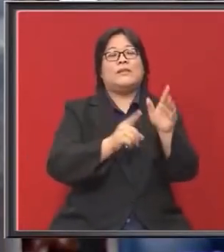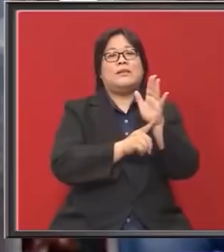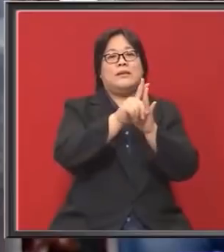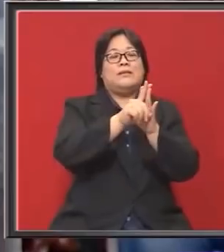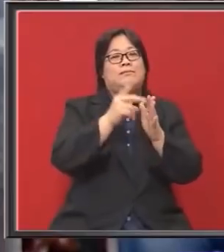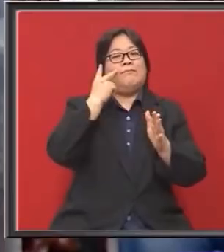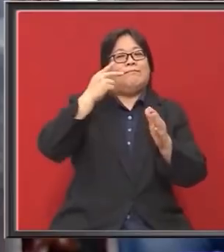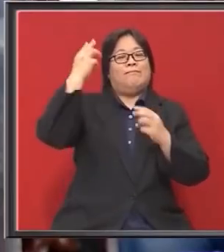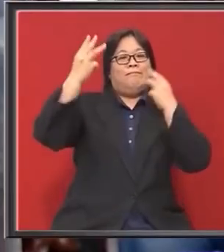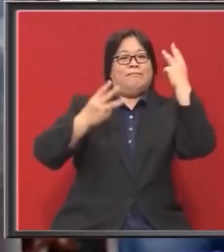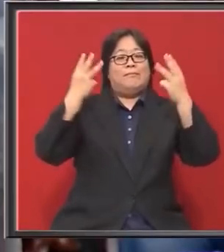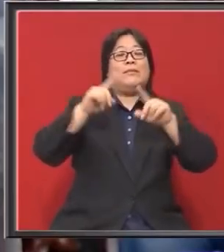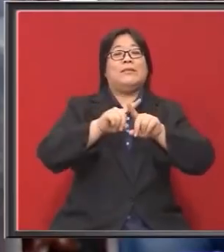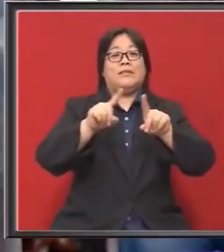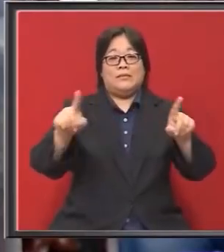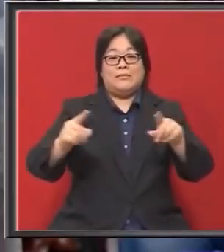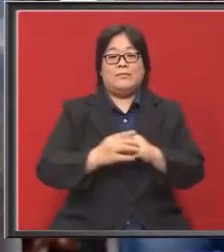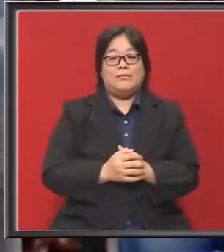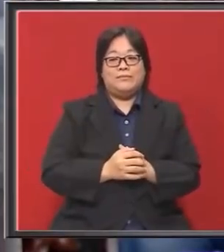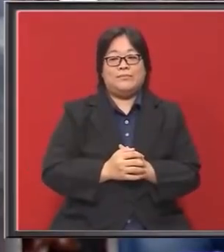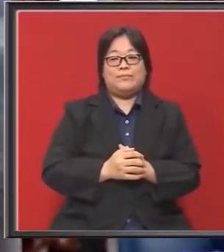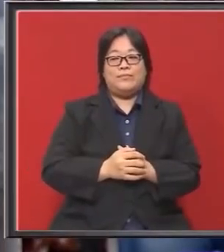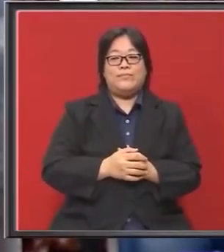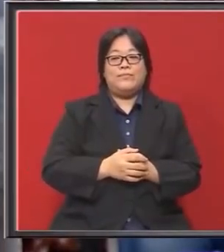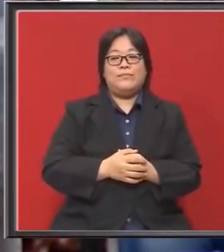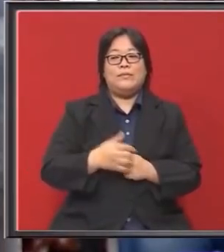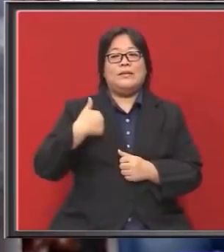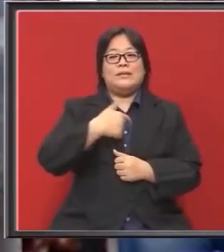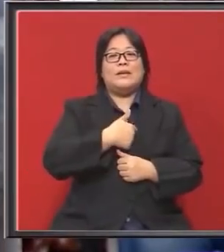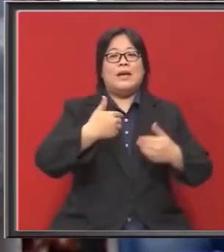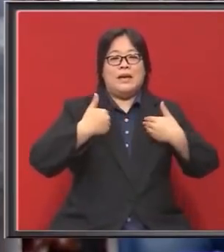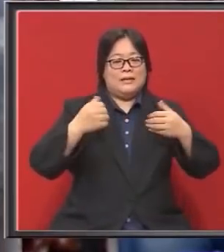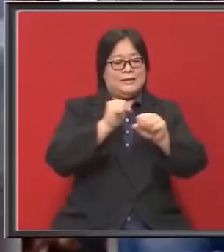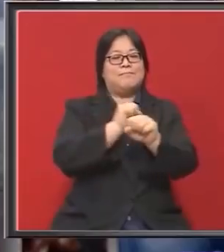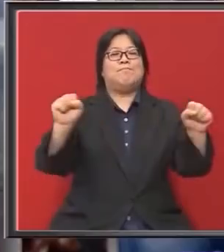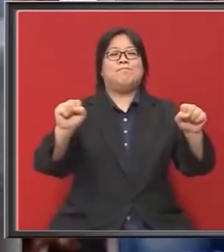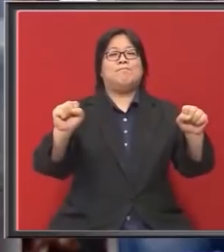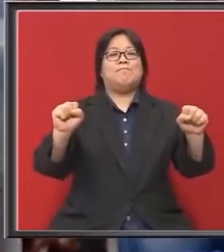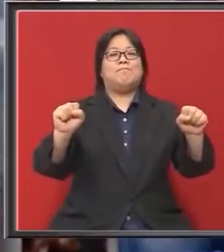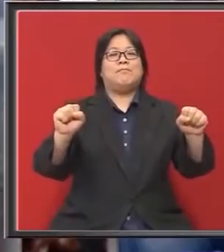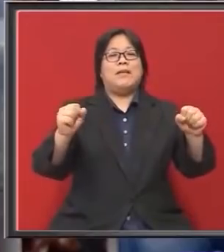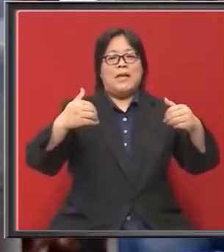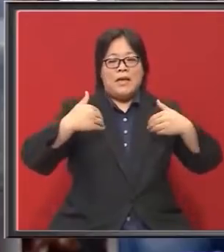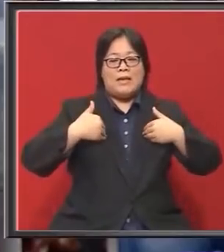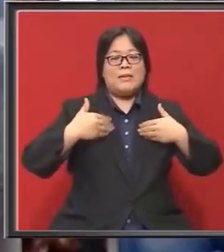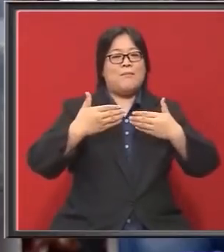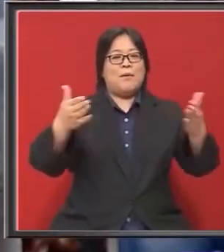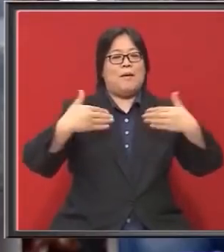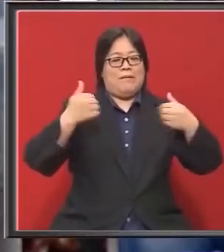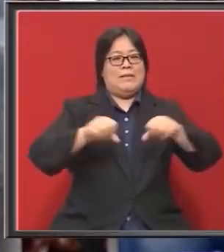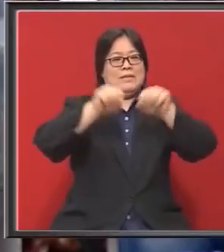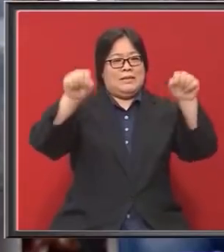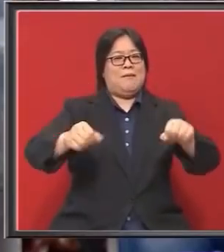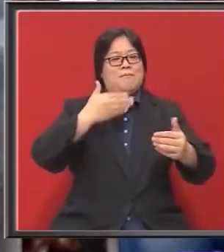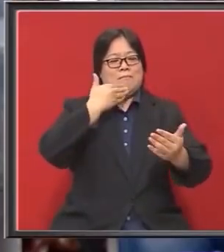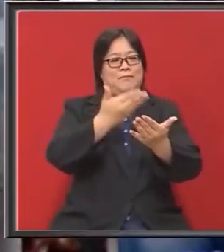hit hat membimbangkan tetapi atas sebab kita mempunyai kesiapsiagaan mempunyai public health